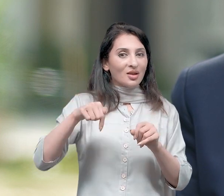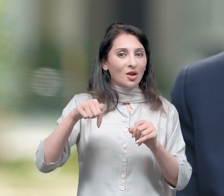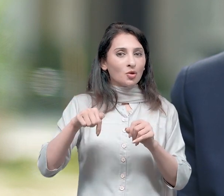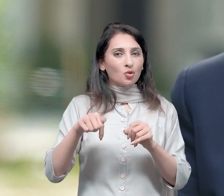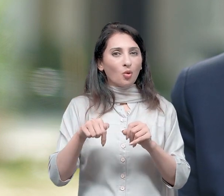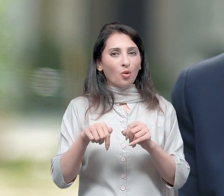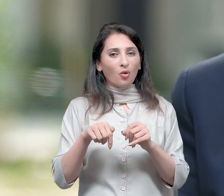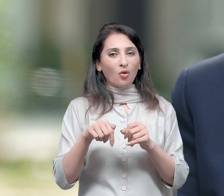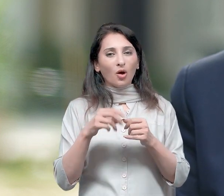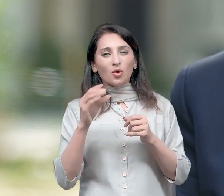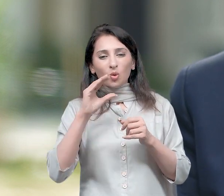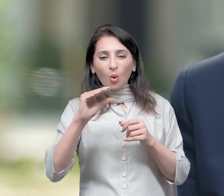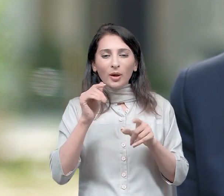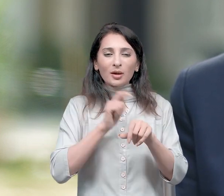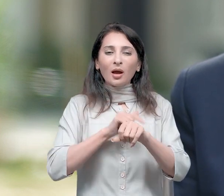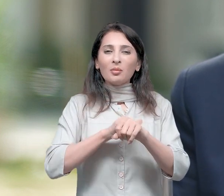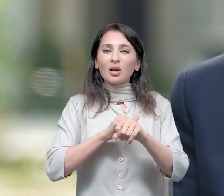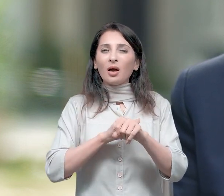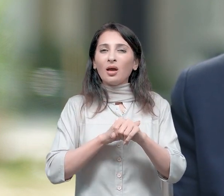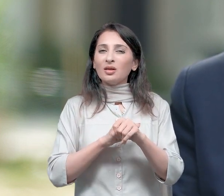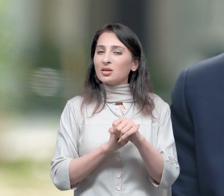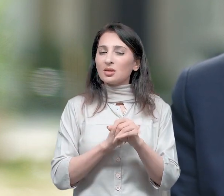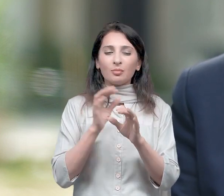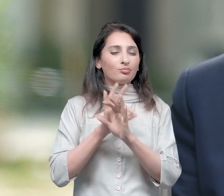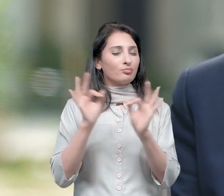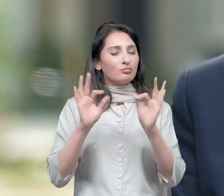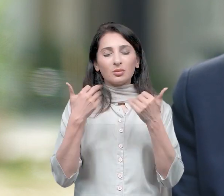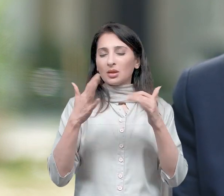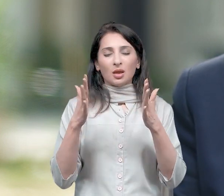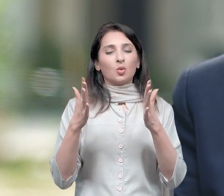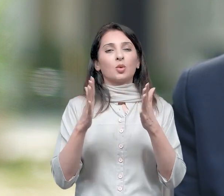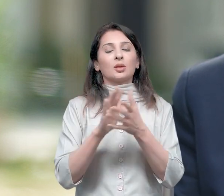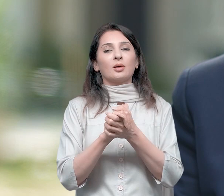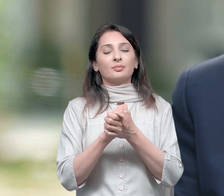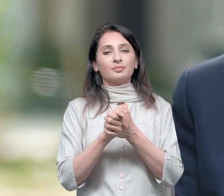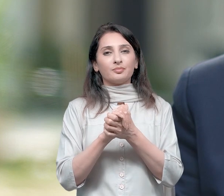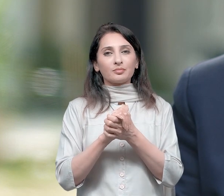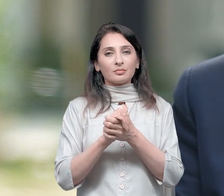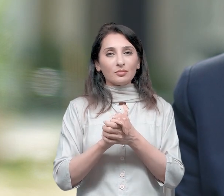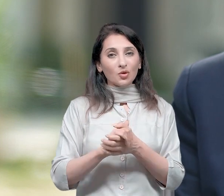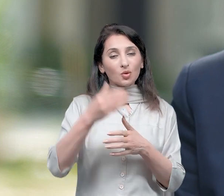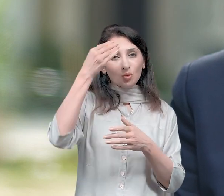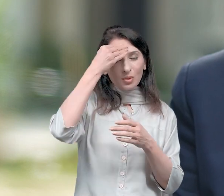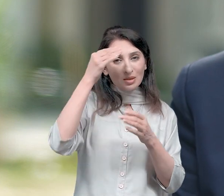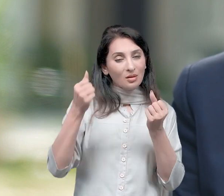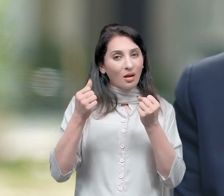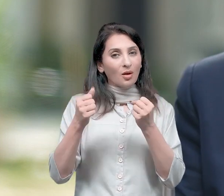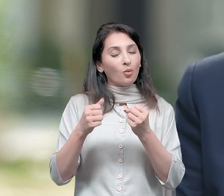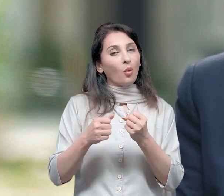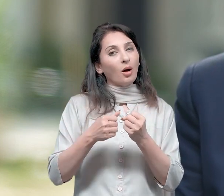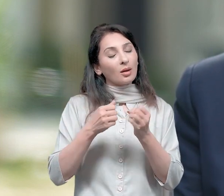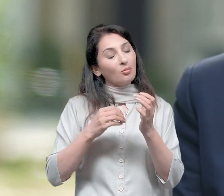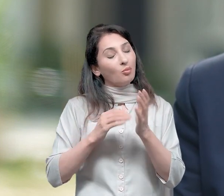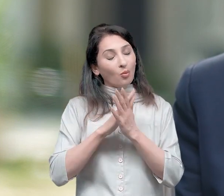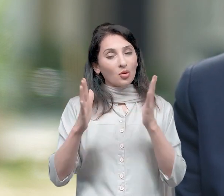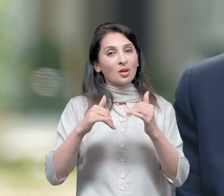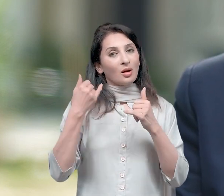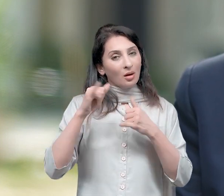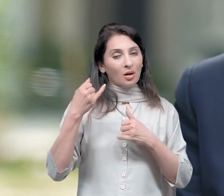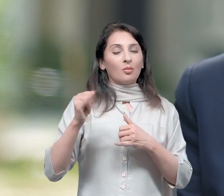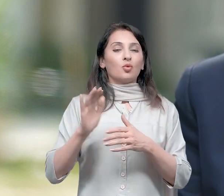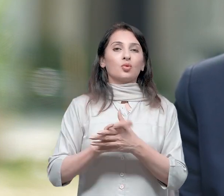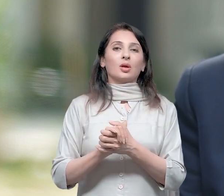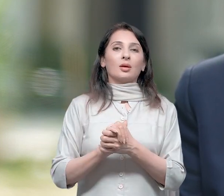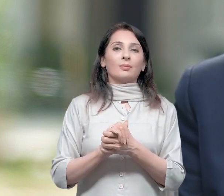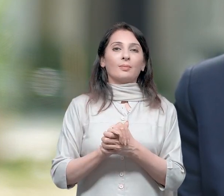ہوتا، اس سے مسئلے کا حل نہیں ہوتا، بلکہ مسئلہ اور بگڑتا جاتا ہے. پاکستان کی اور اس کے عوام